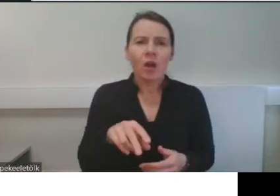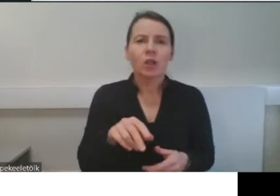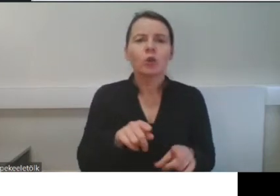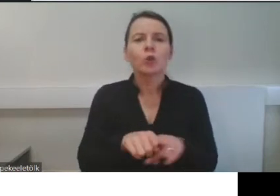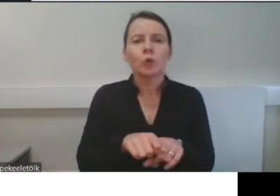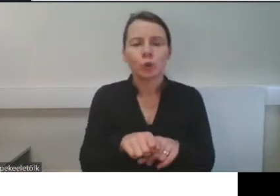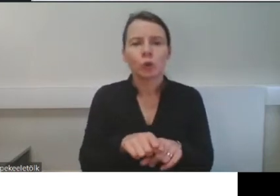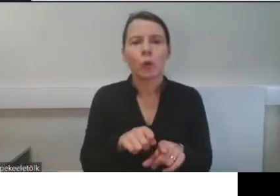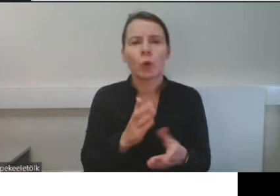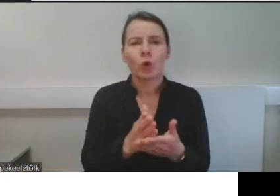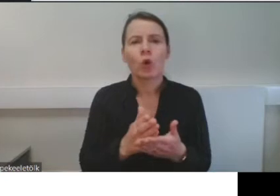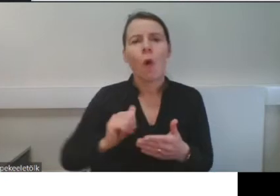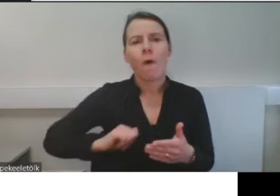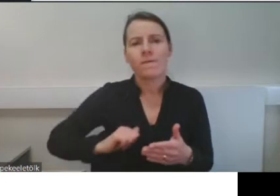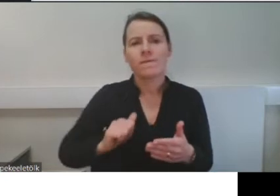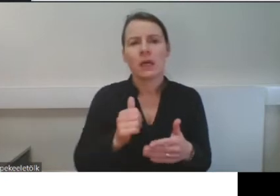siis